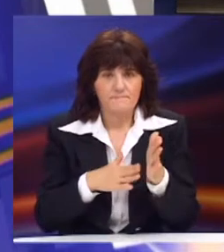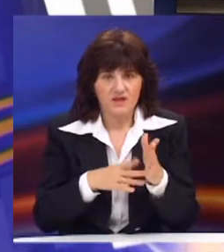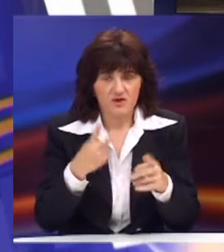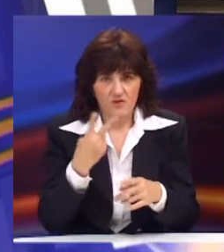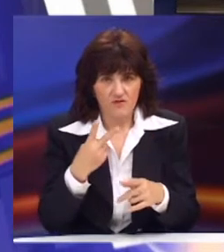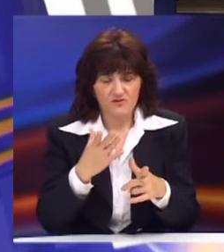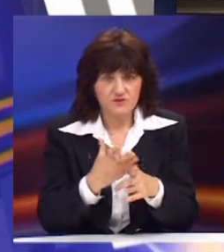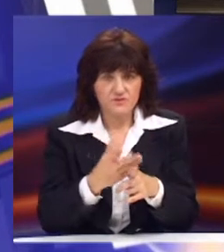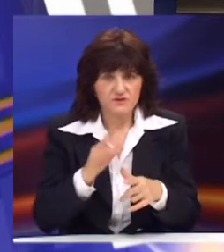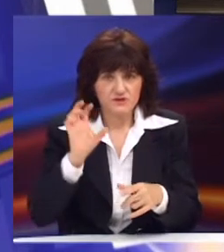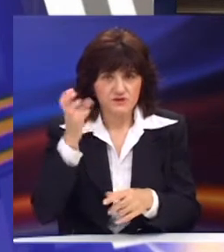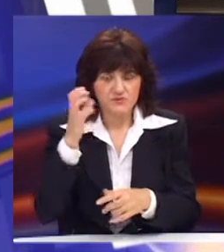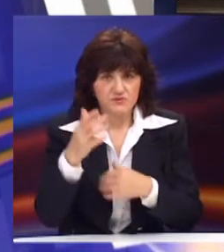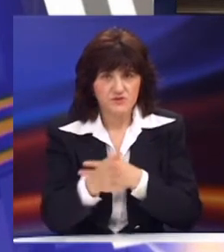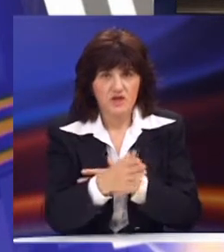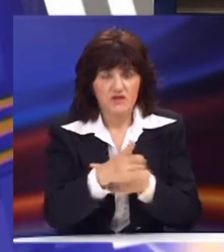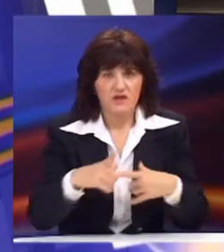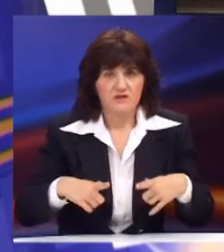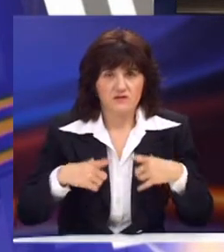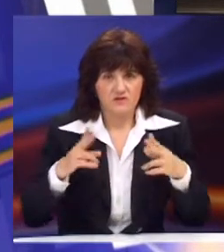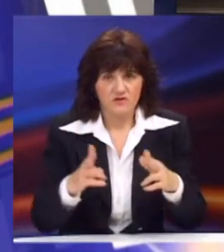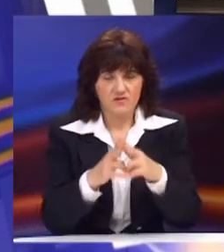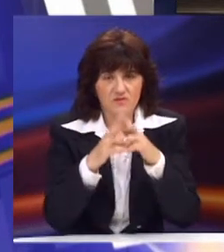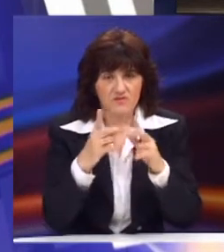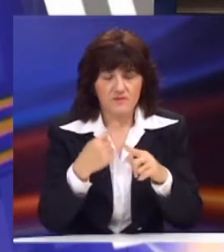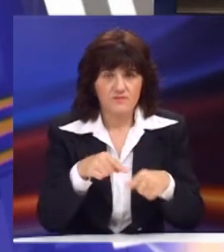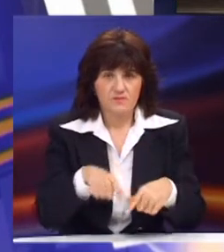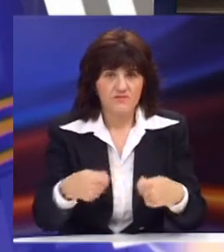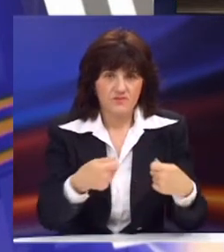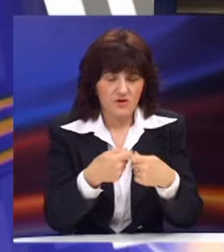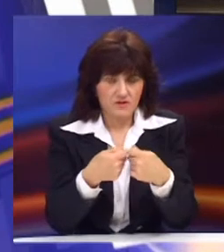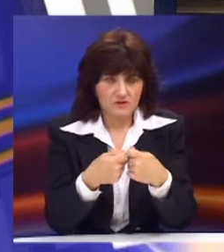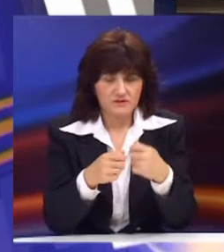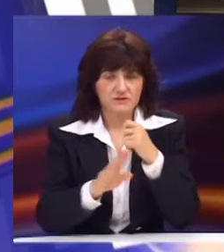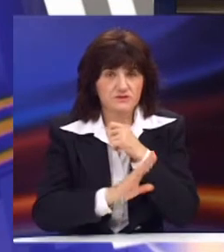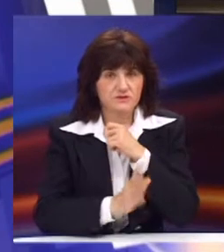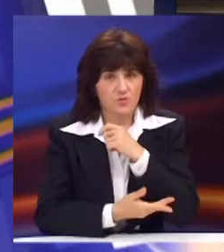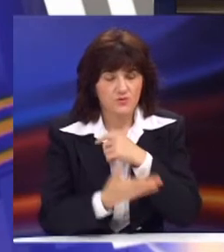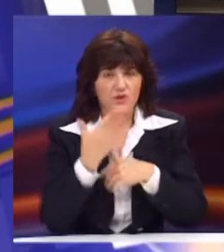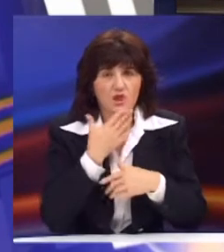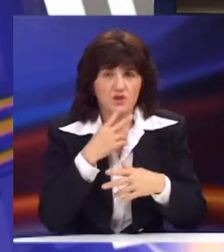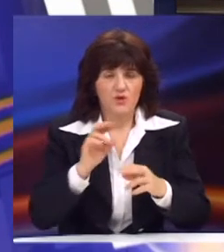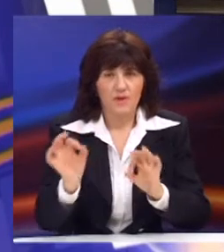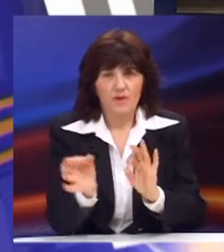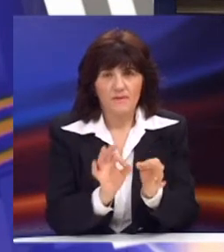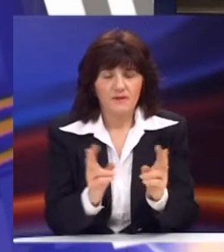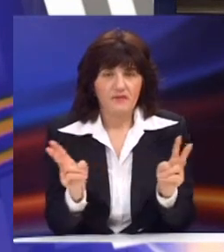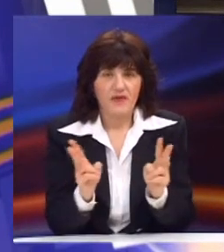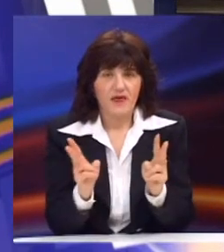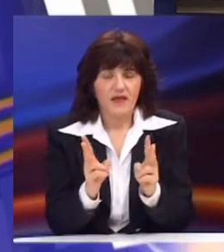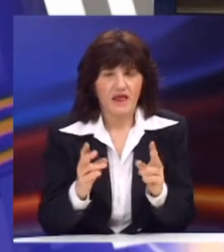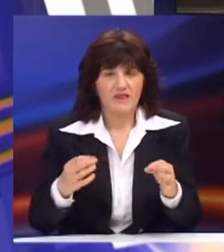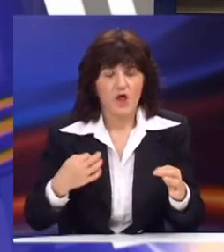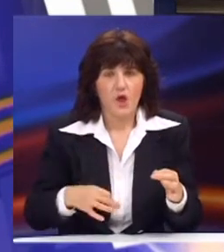Vuković održana je manifestacija Sunčana jesen života u organizaciji ove mesne zajednice. Učenici ove škole pripremili